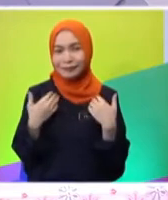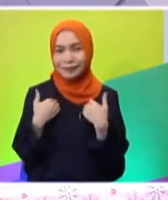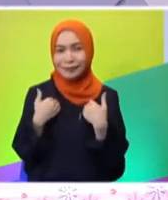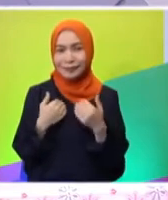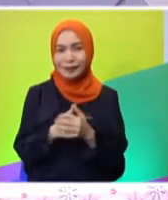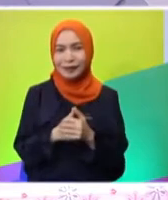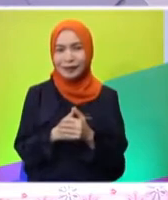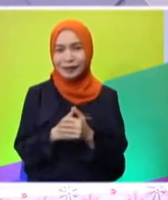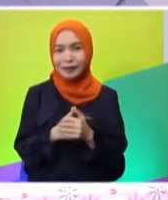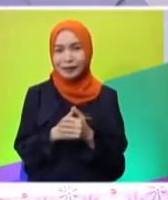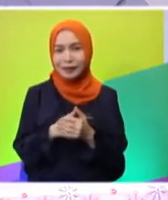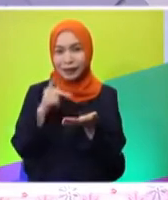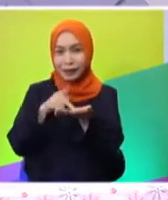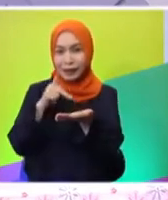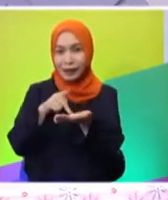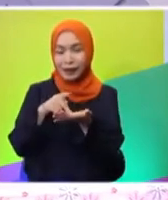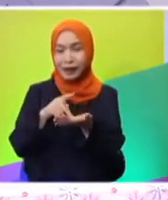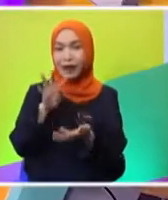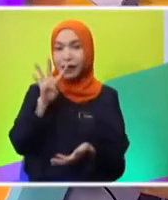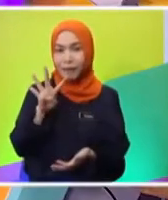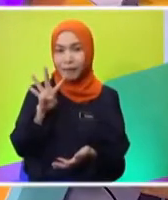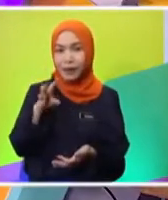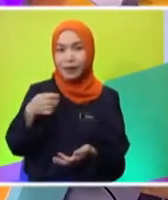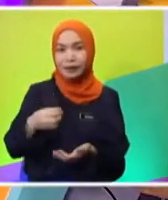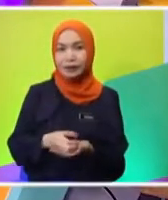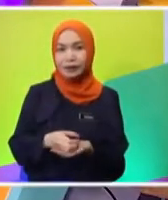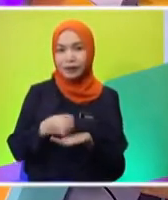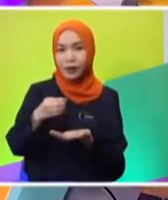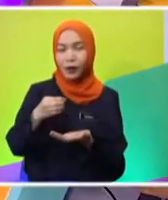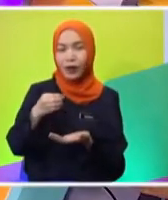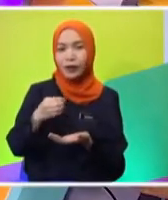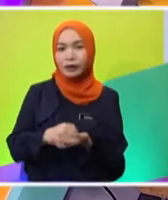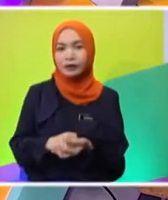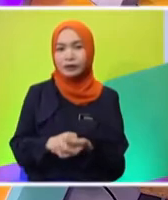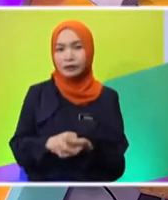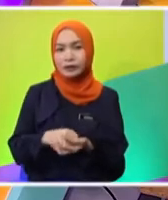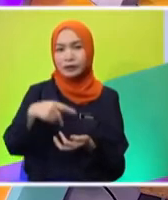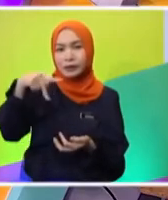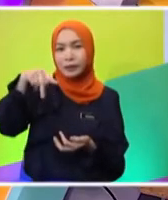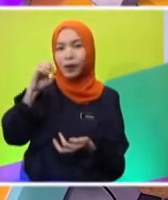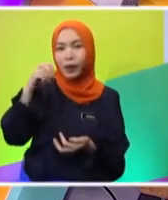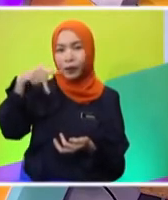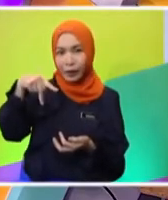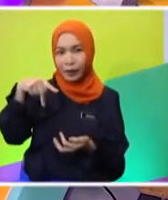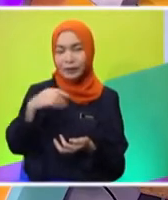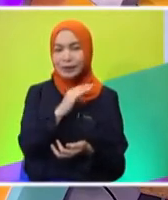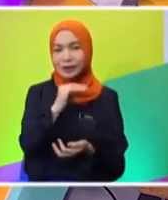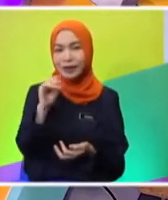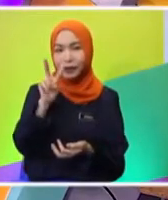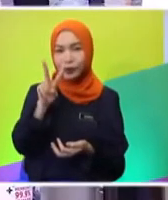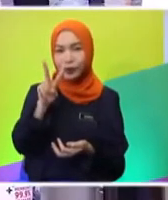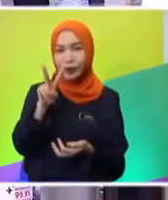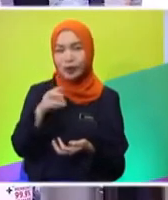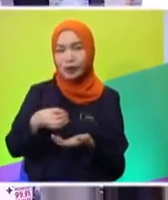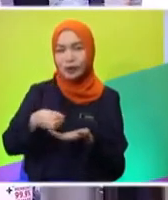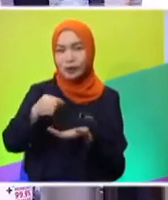yaitu empat cawan + toko Paris 2 cawan air Oke untuk memudahkan